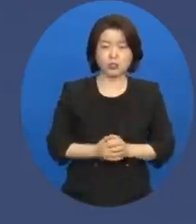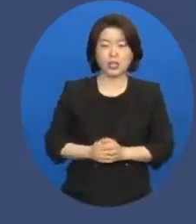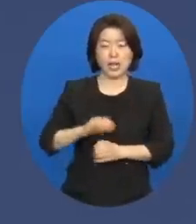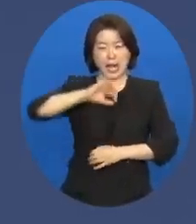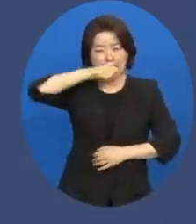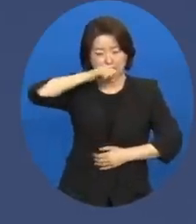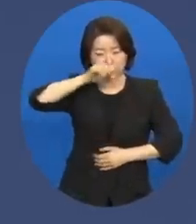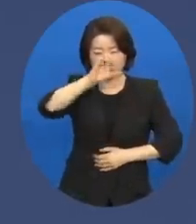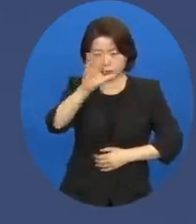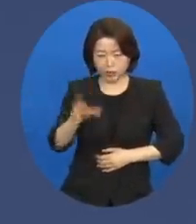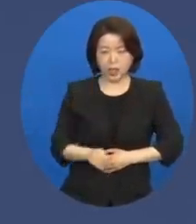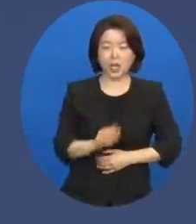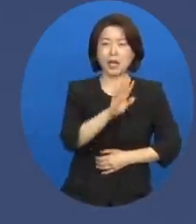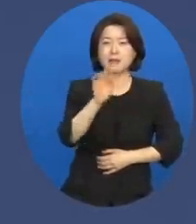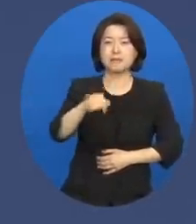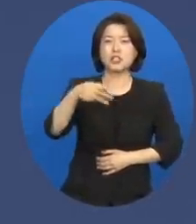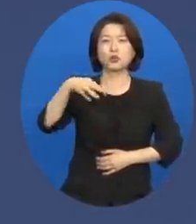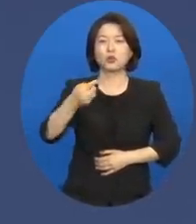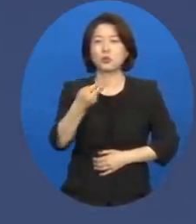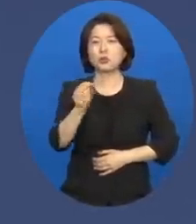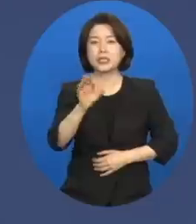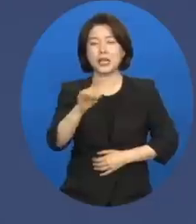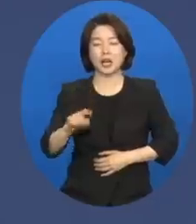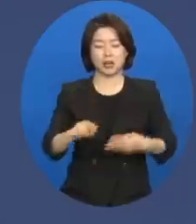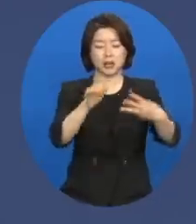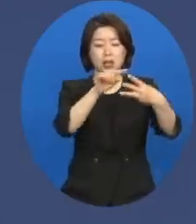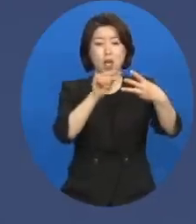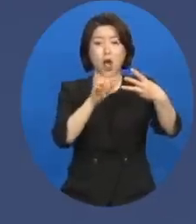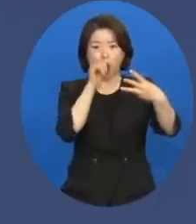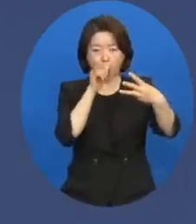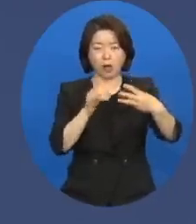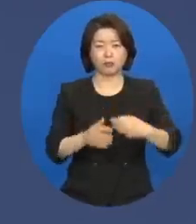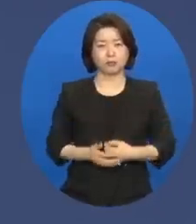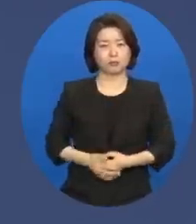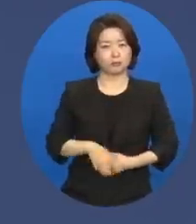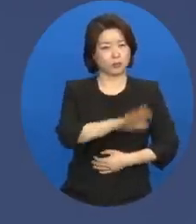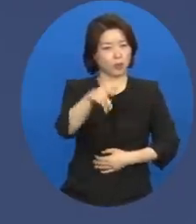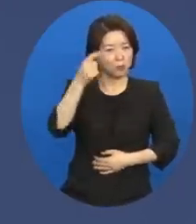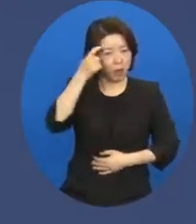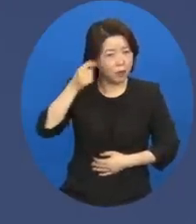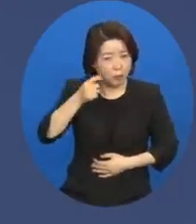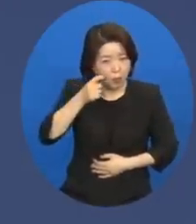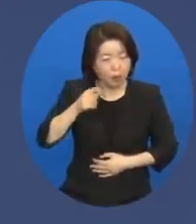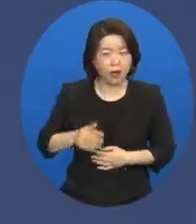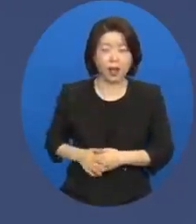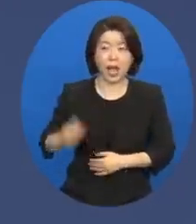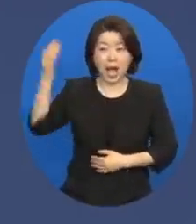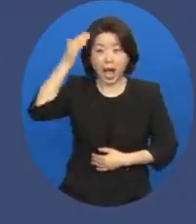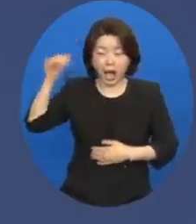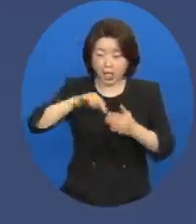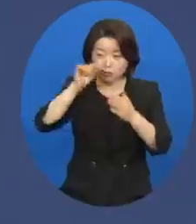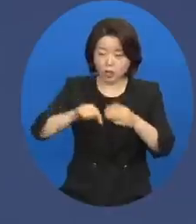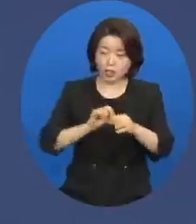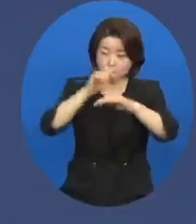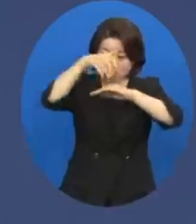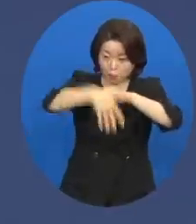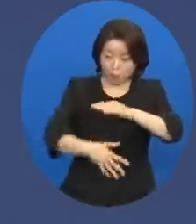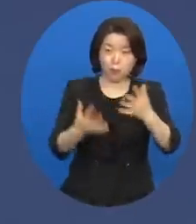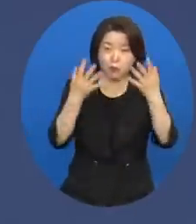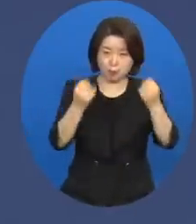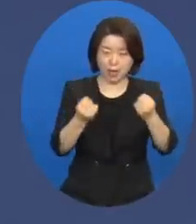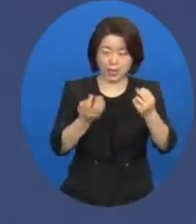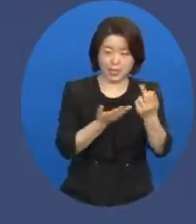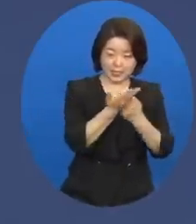폭포라는 게 있는데 그 폭포를 참 짐작이 안 되실 거예요. 우리나라에도 폭포가 많잖아요. 천지연